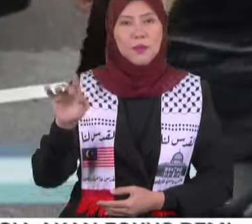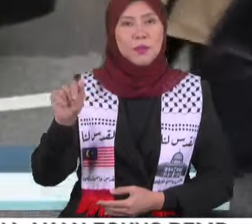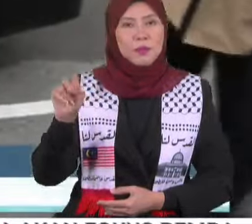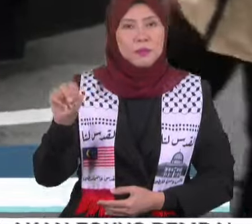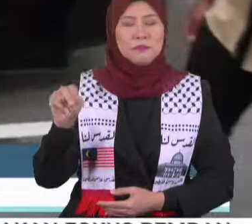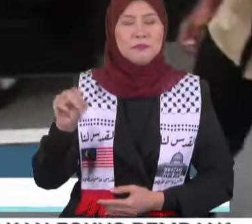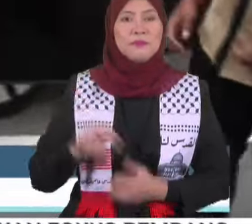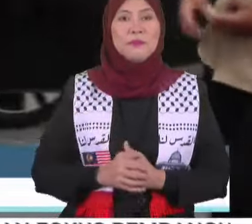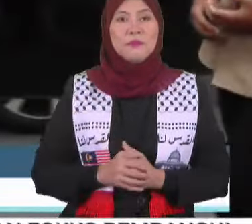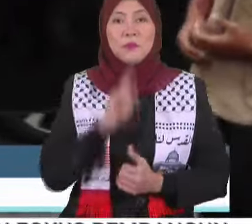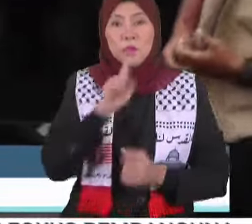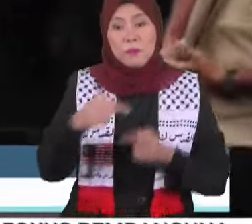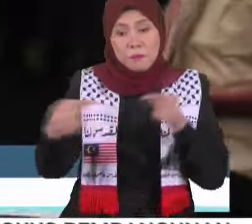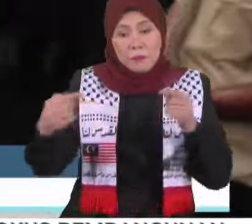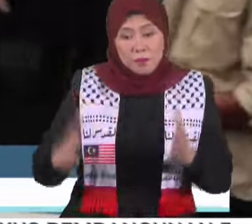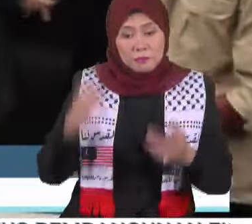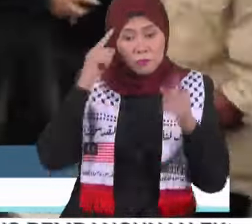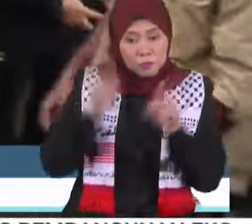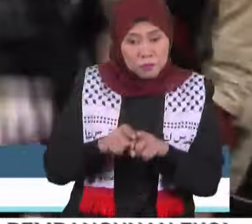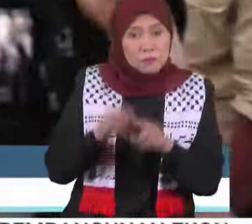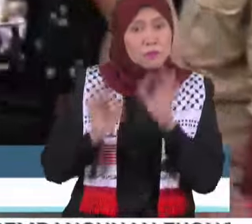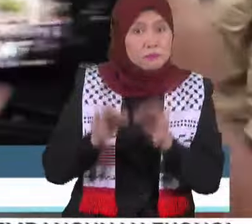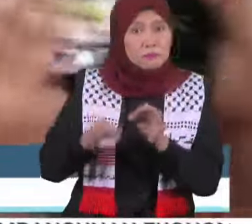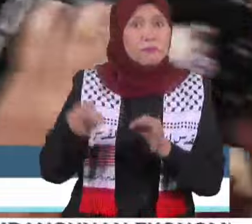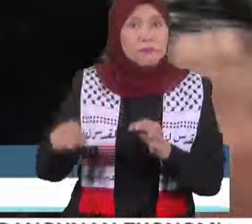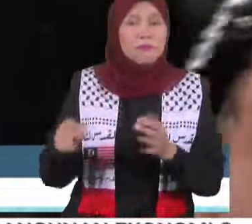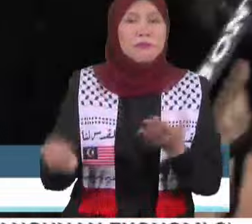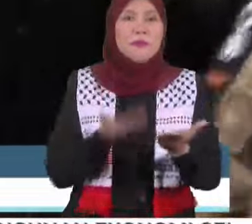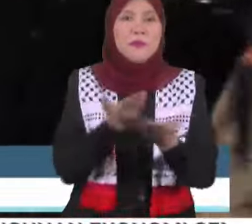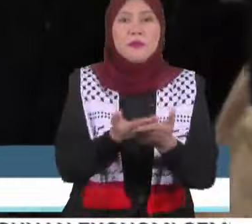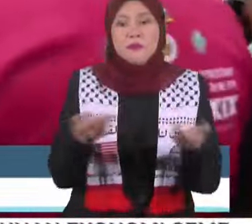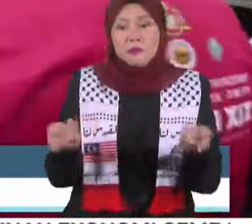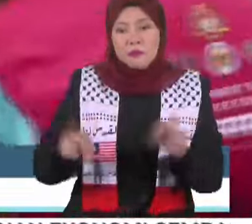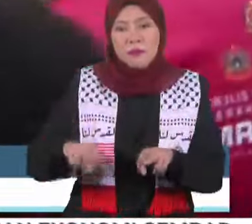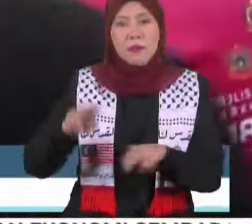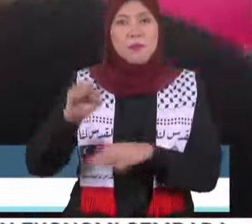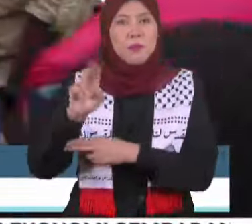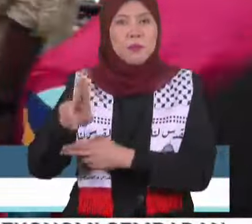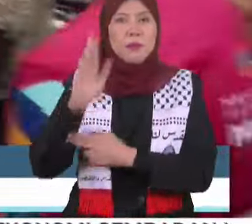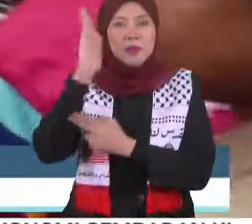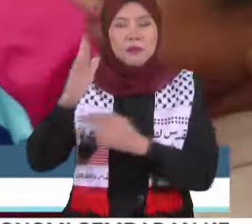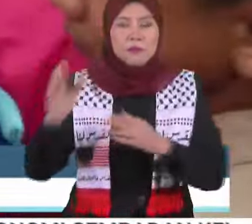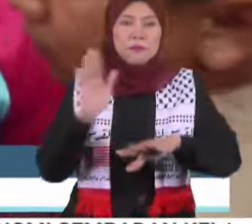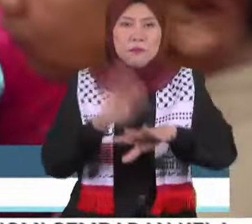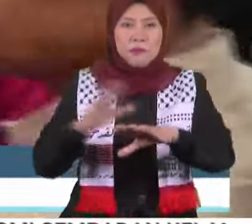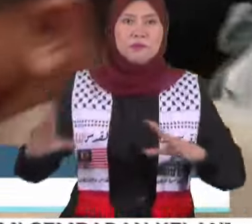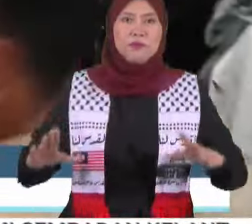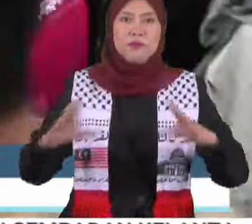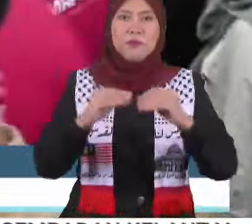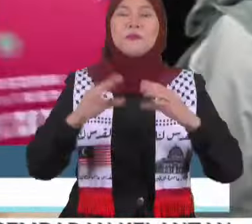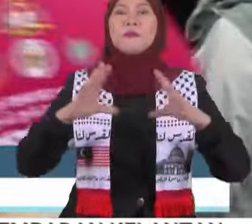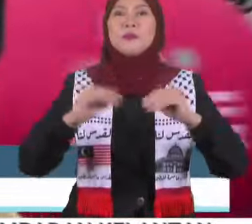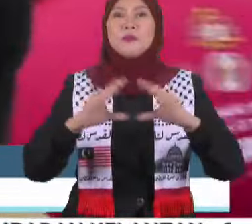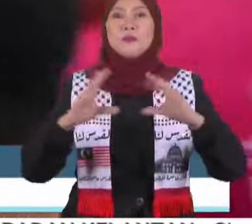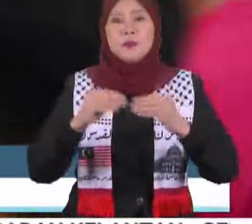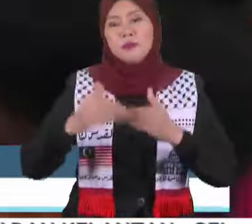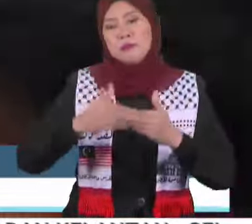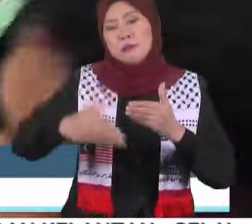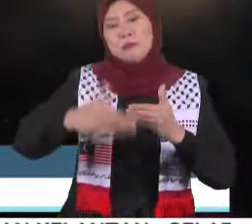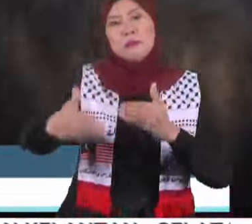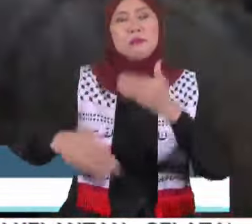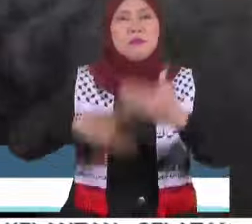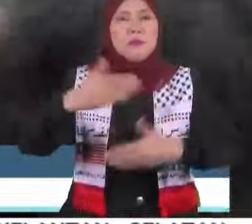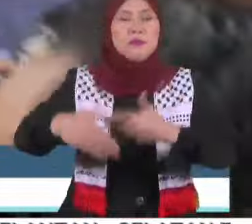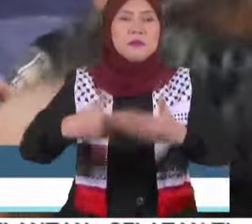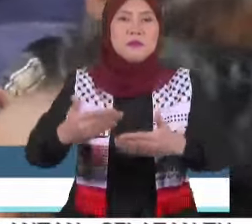pembangkang bersetuju dengan MOU itu, satu jawatan kuasa mesyuarat akan ditubuhkan untuk ke proses seterusnya.